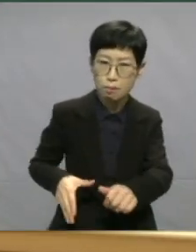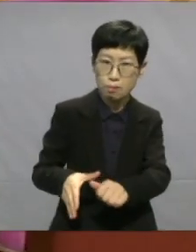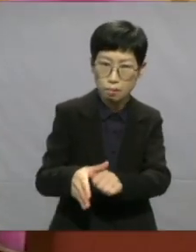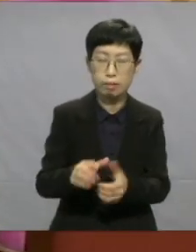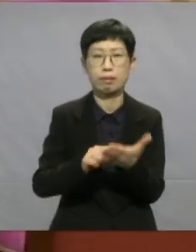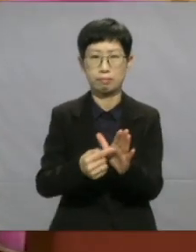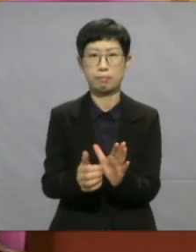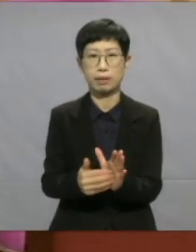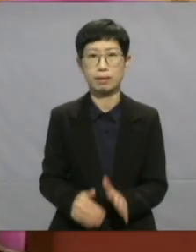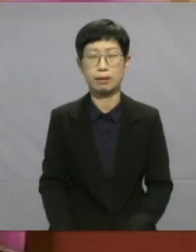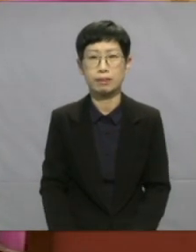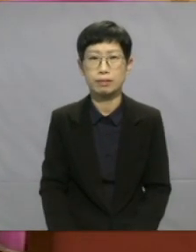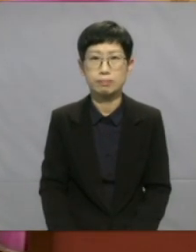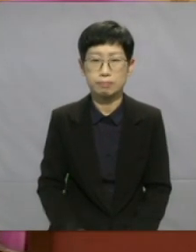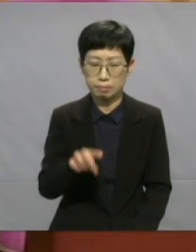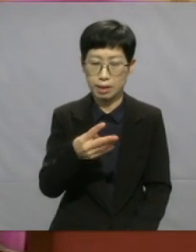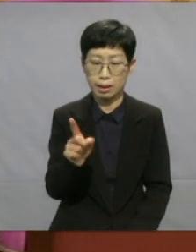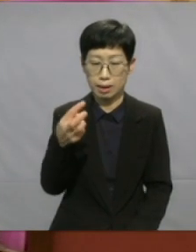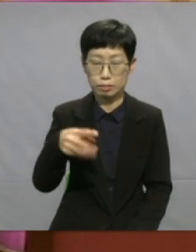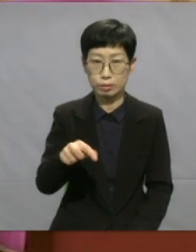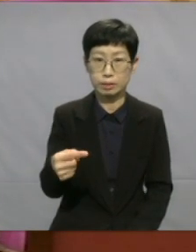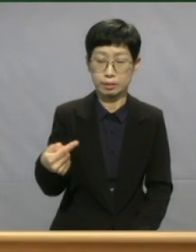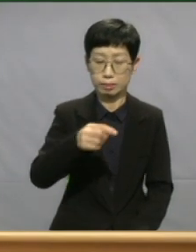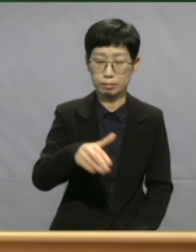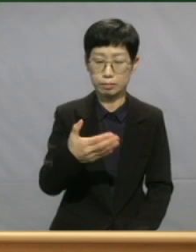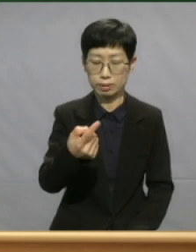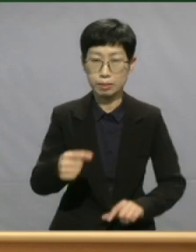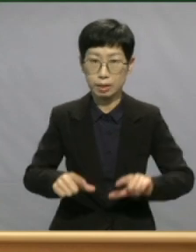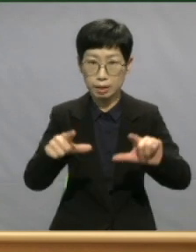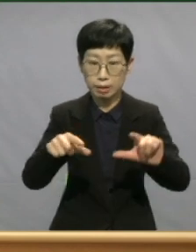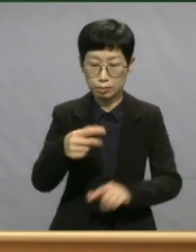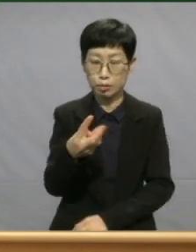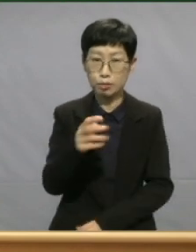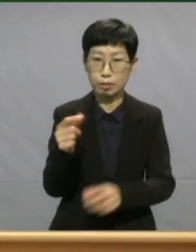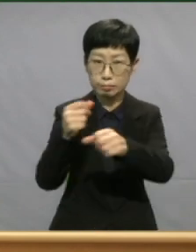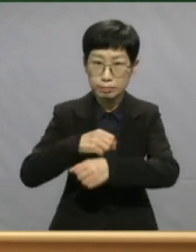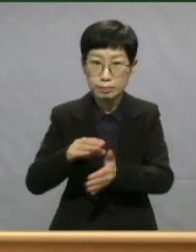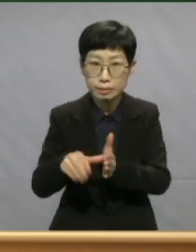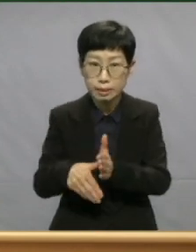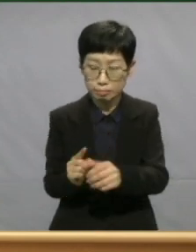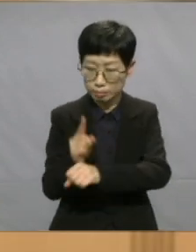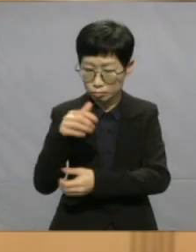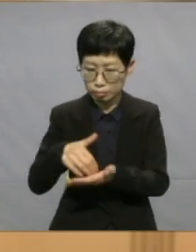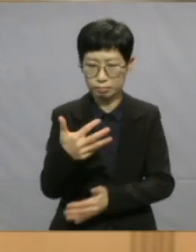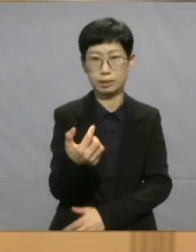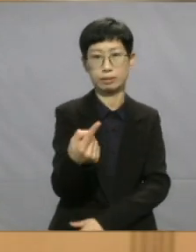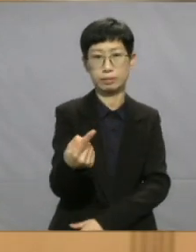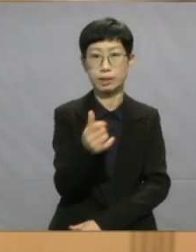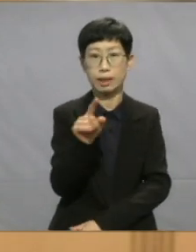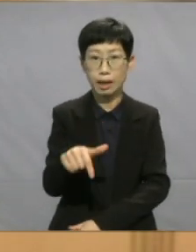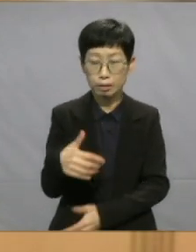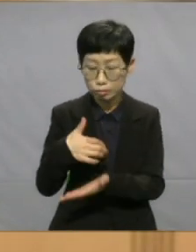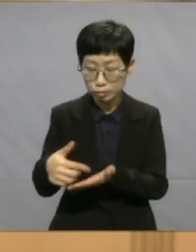보도했습니다 구소련 국가였던 벨라루스는 1991년 소련 몰락 당시 탄도 미사일 81기 핵탄두